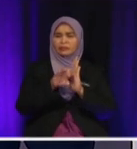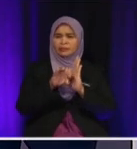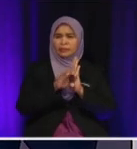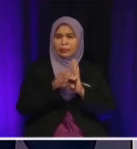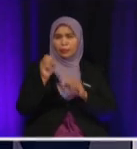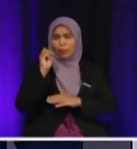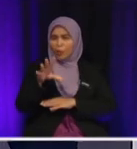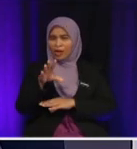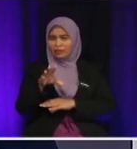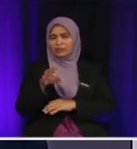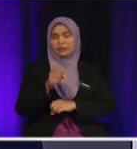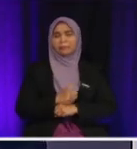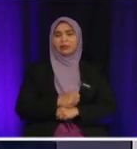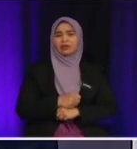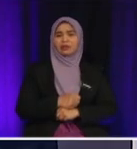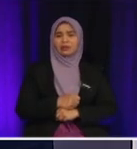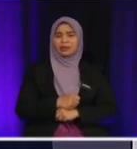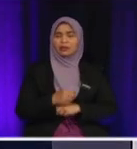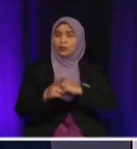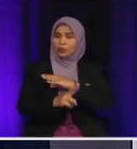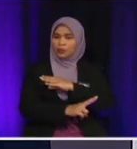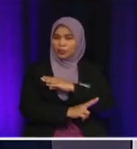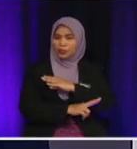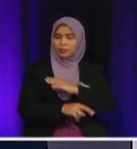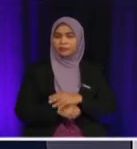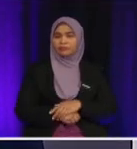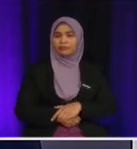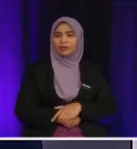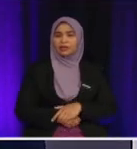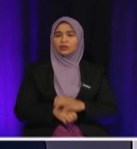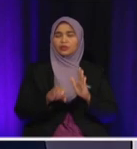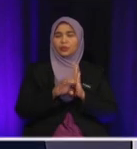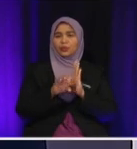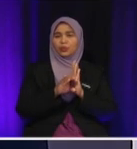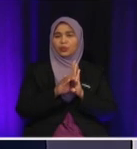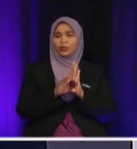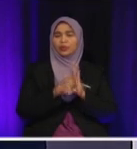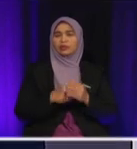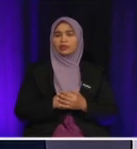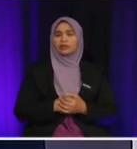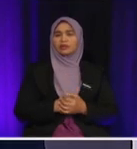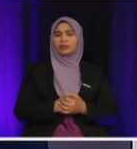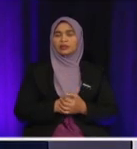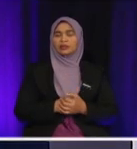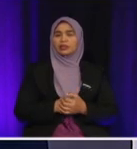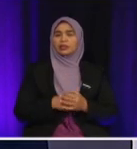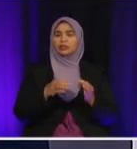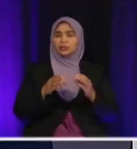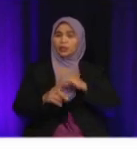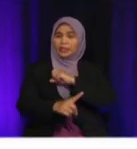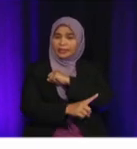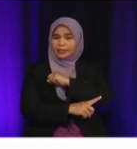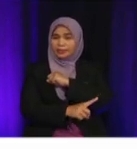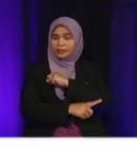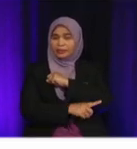dipanggil, okey, diberikan teguran. Itu hukuman sebenarnya. Teguran awak tidak dibenarkan lagi begitu ya. Begitu juga dikenakan denda.